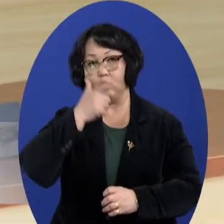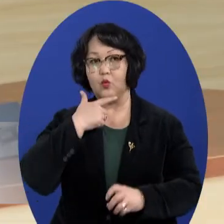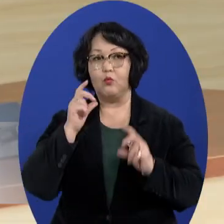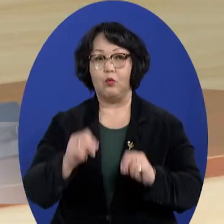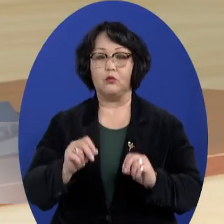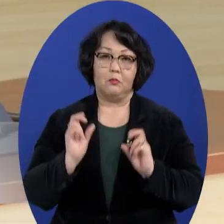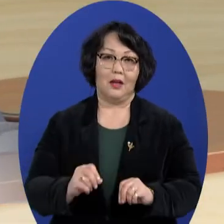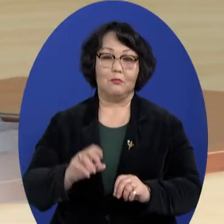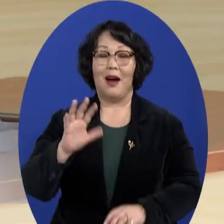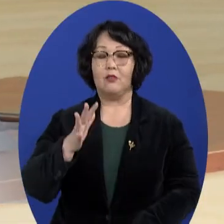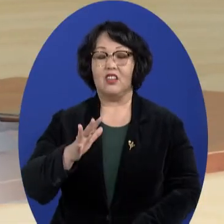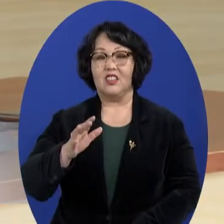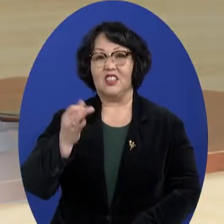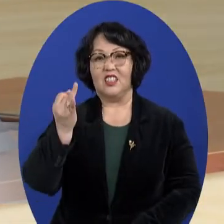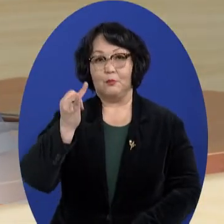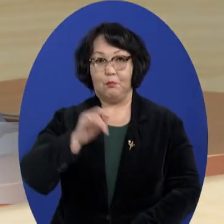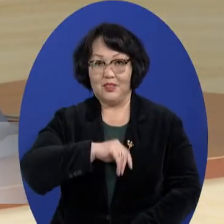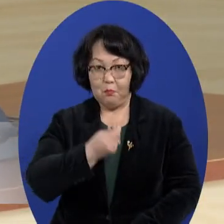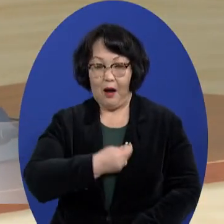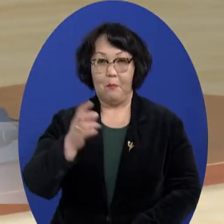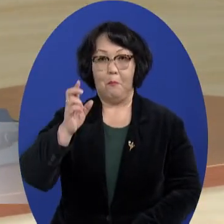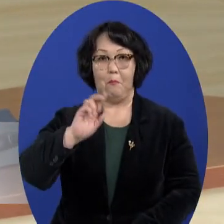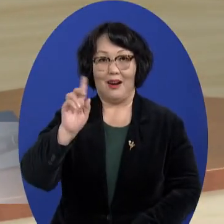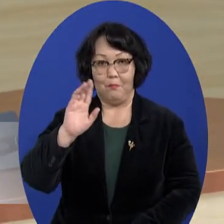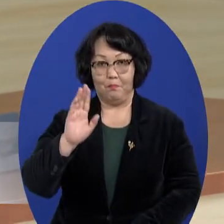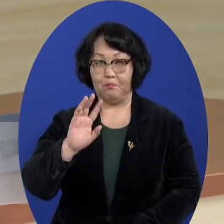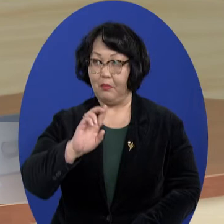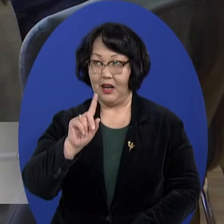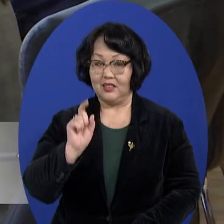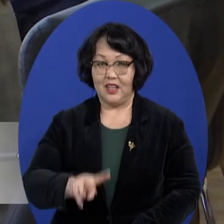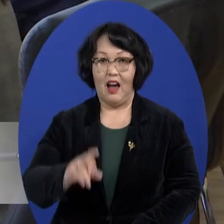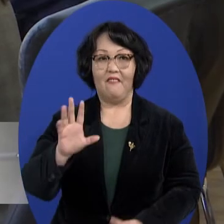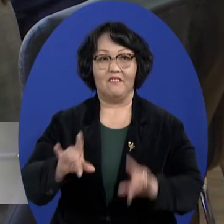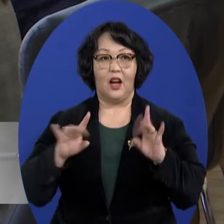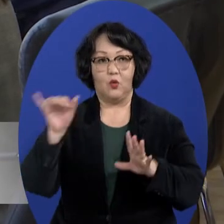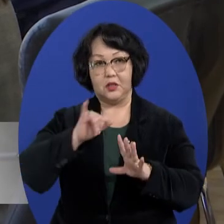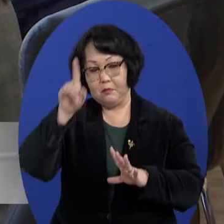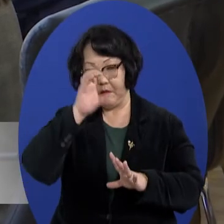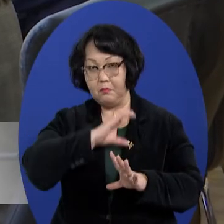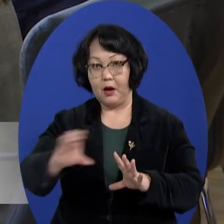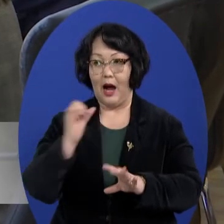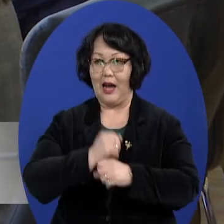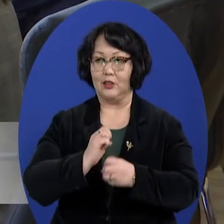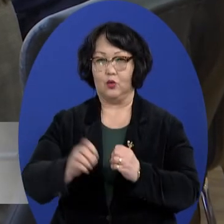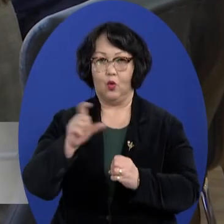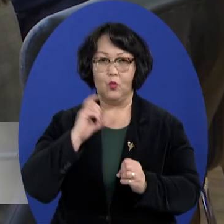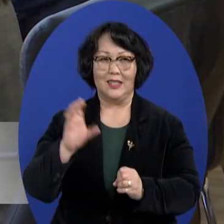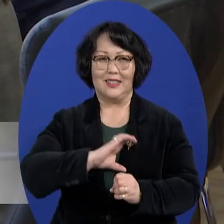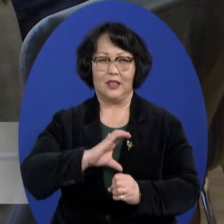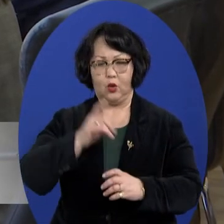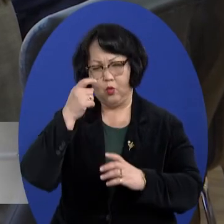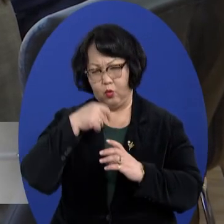магадлалтай Испан, Бразил, Австрал зэрэг улсуудад эмнэлгийн байгууллагын ажилчид цар тахлаас үүдэлтэй сэтгэл санааны гүн эмэгтэй